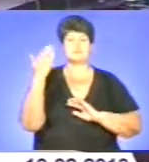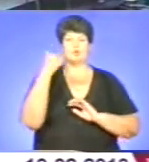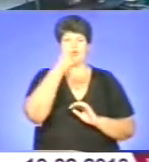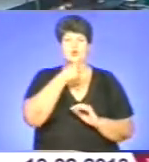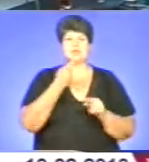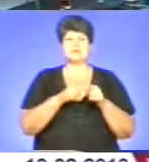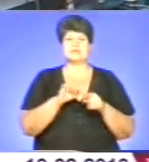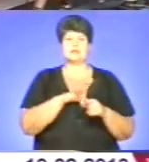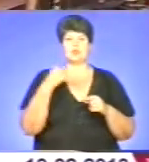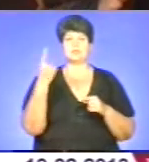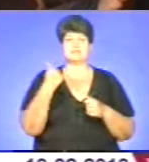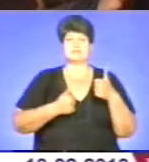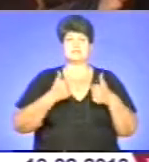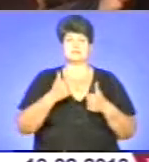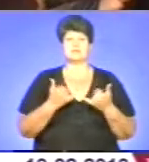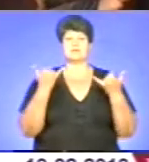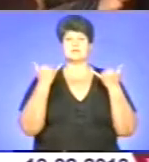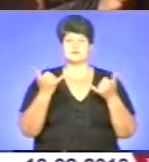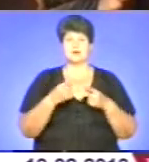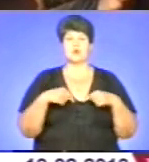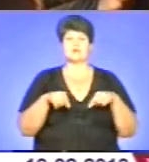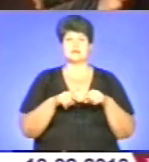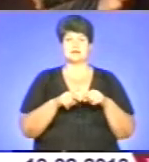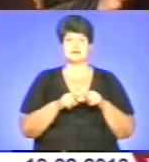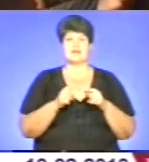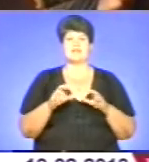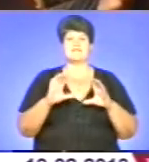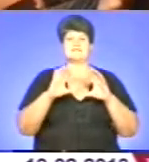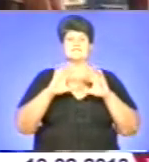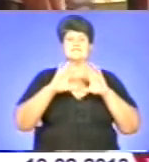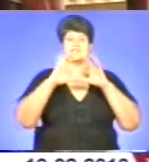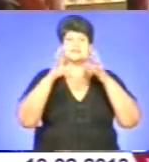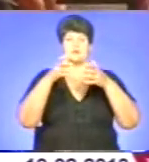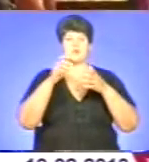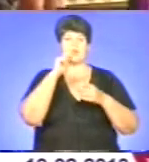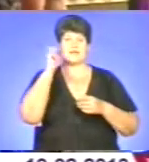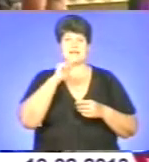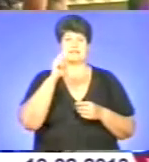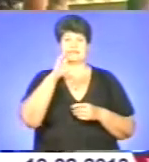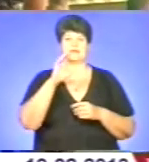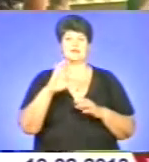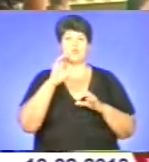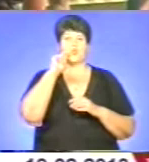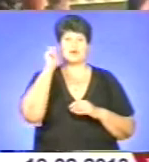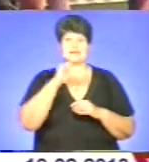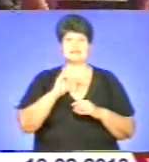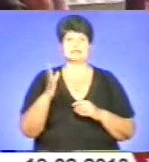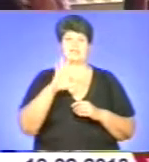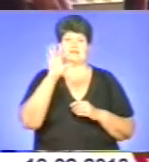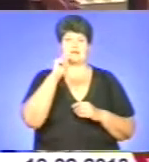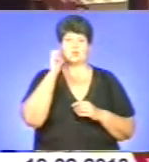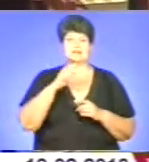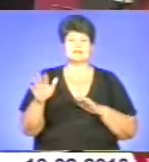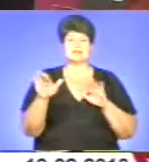були обласні змагання а нині організатори вийшли на Всеукраїнський рівень у планах дорости до Міжнародного уже в наступному